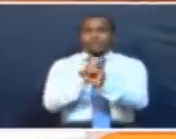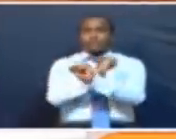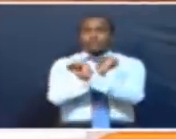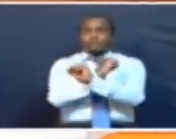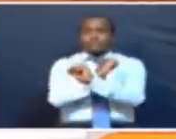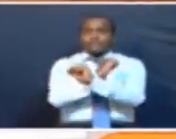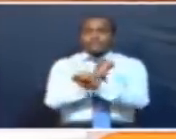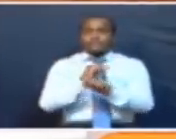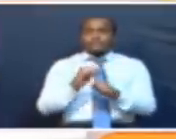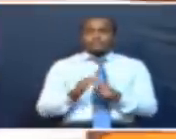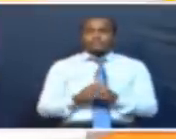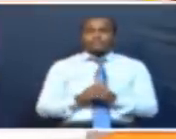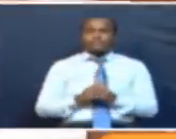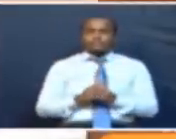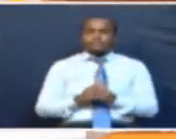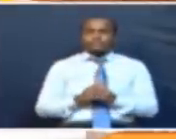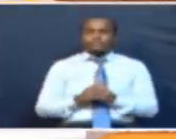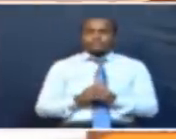person,